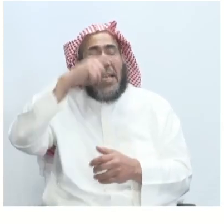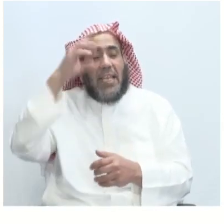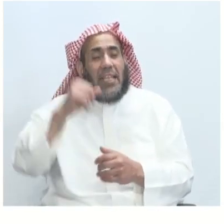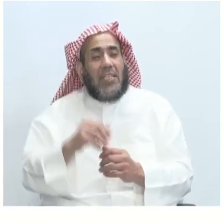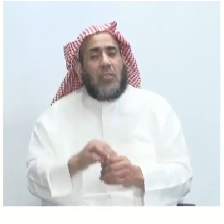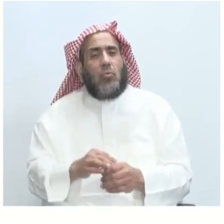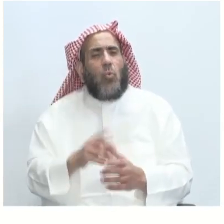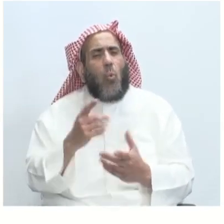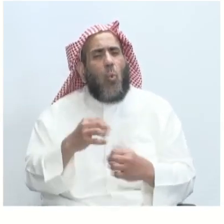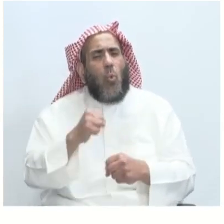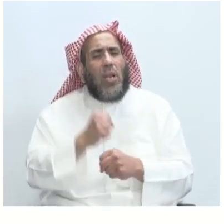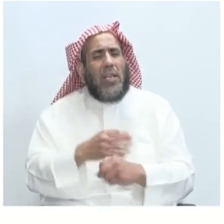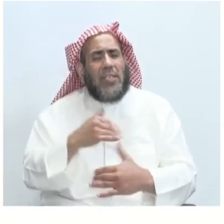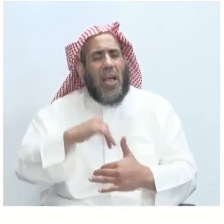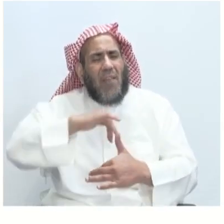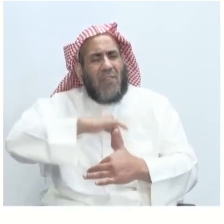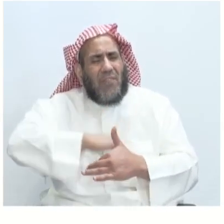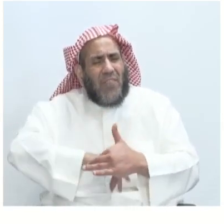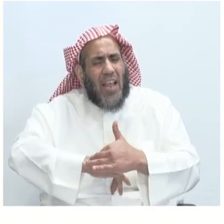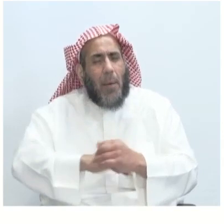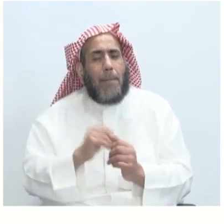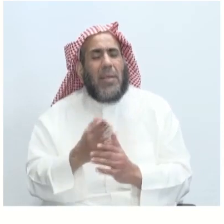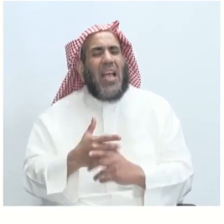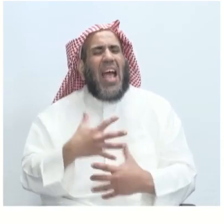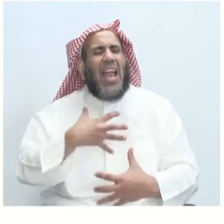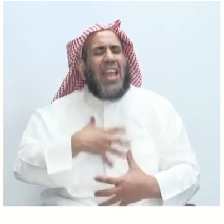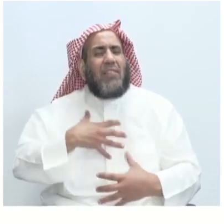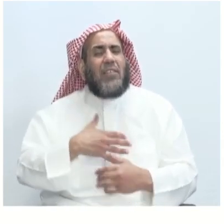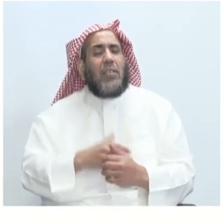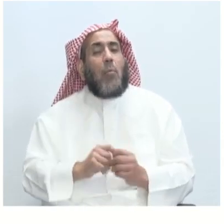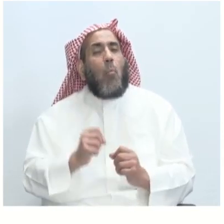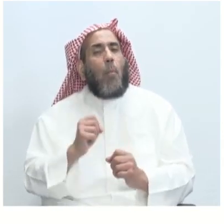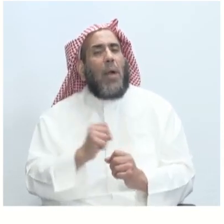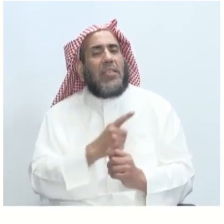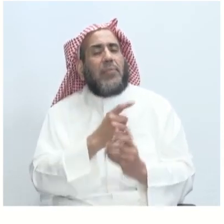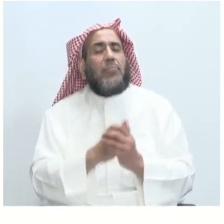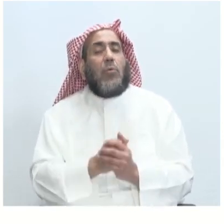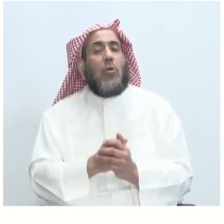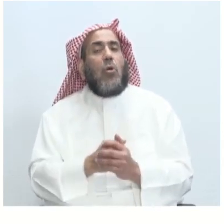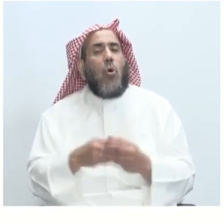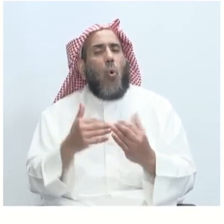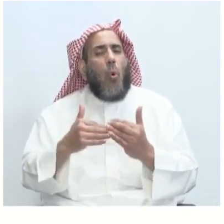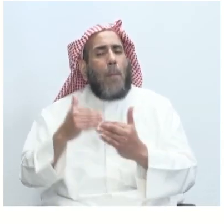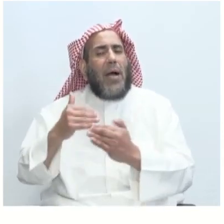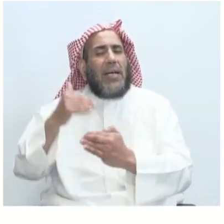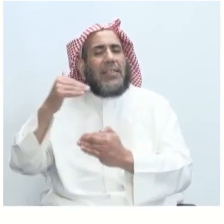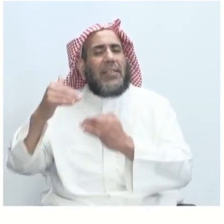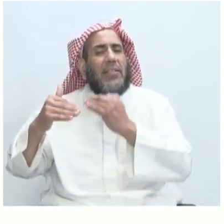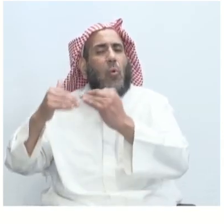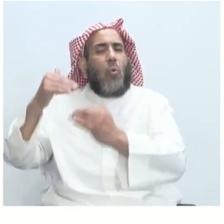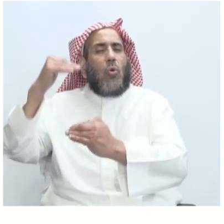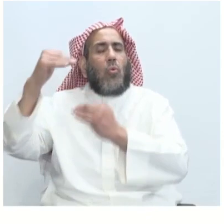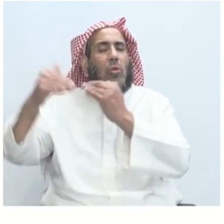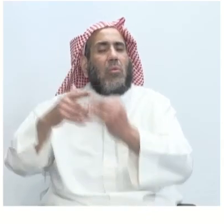تخضع الى الجانب الفطري النفسي بصوره مباشره ومع التطور ومع